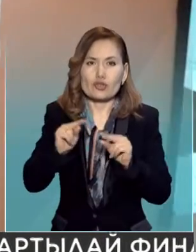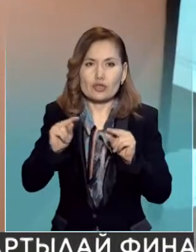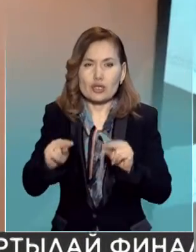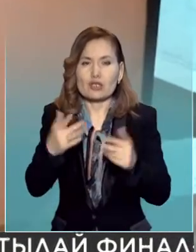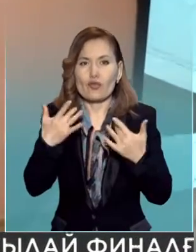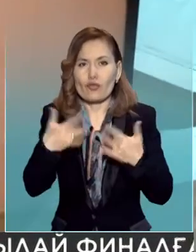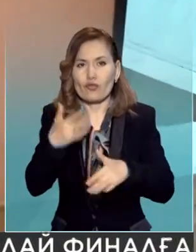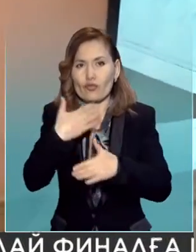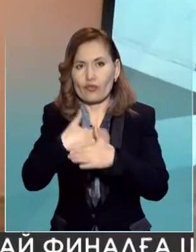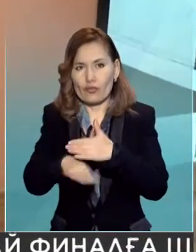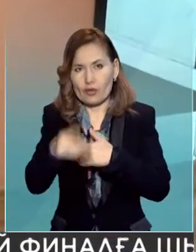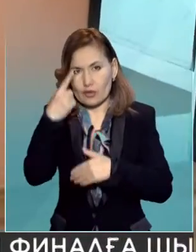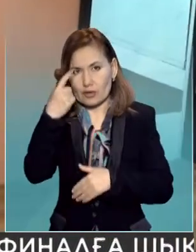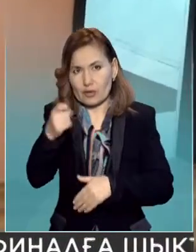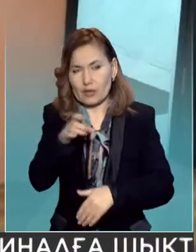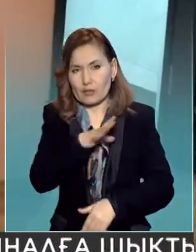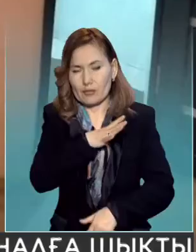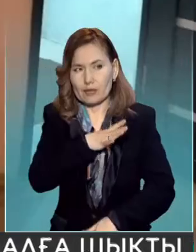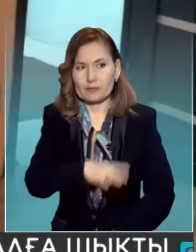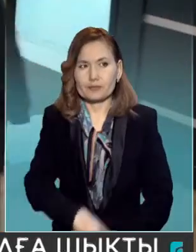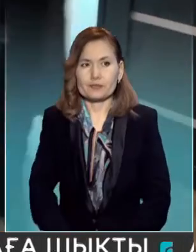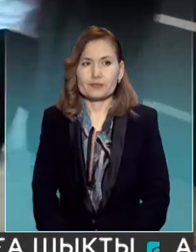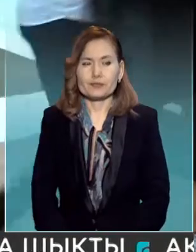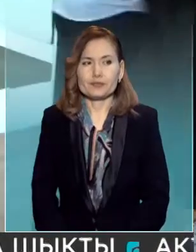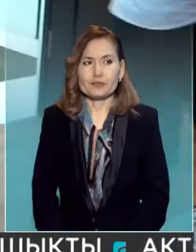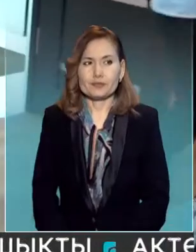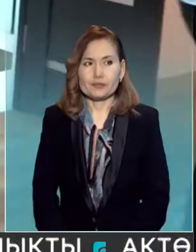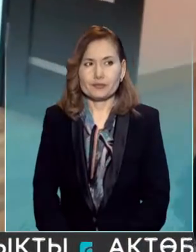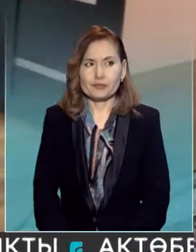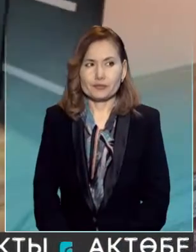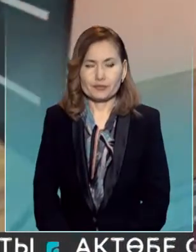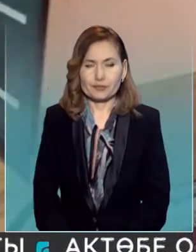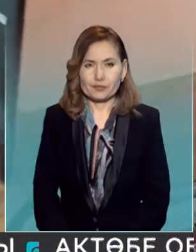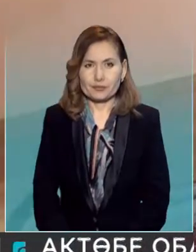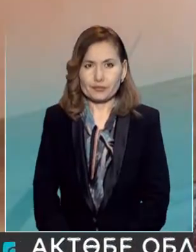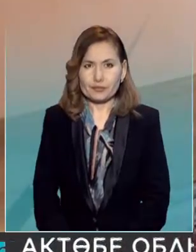ескерткен. Жандос Темірғали, Өнербек Жаңабай, Қазақстан ұлттық арнасы, Атырау облысынан.